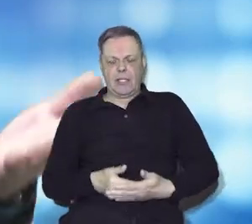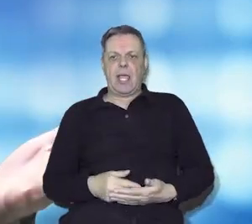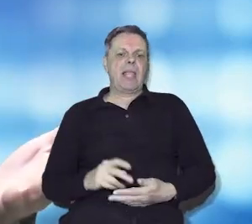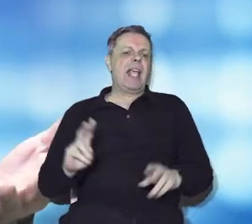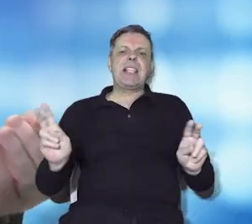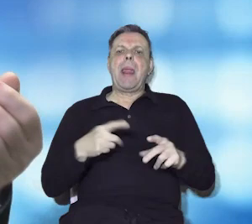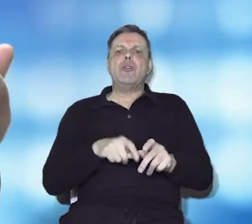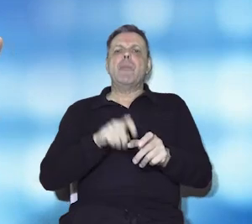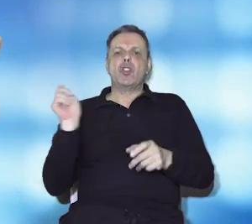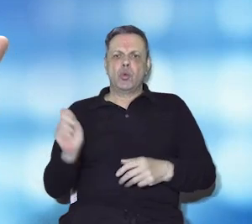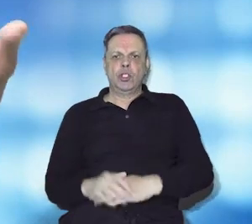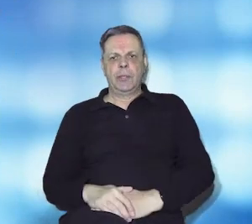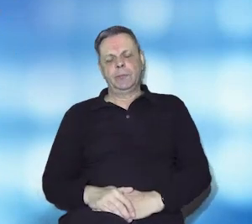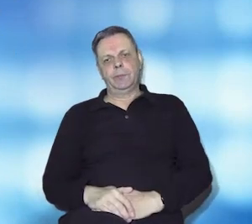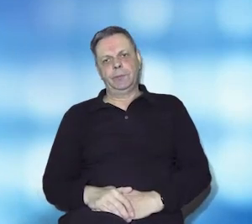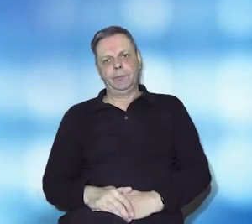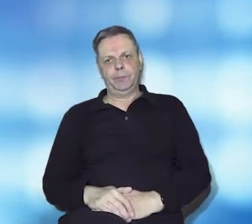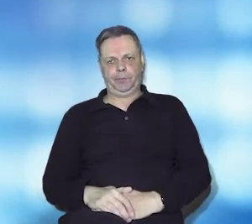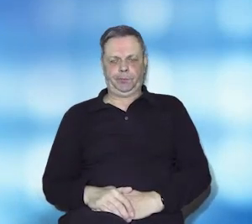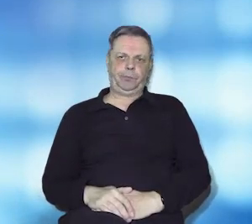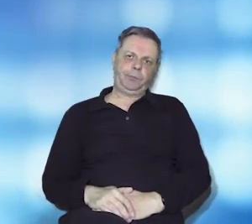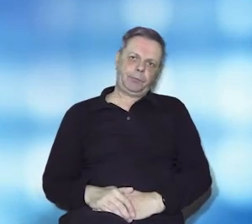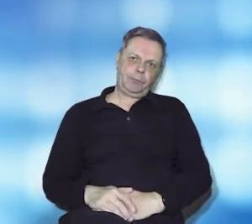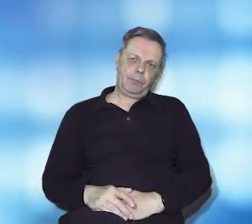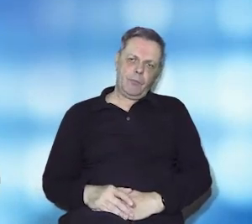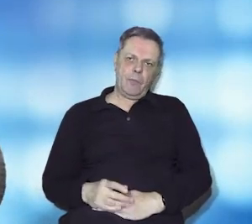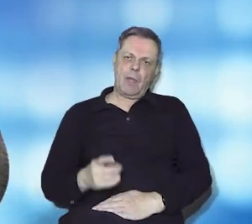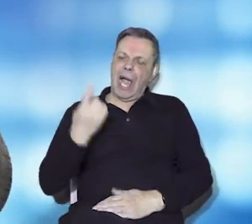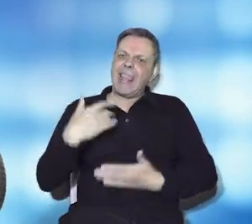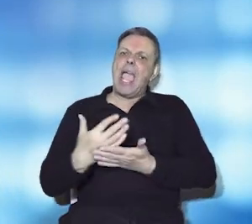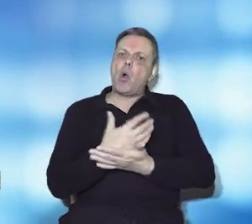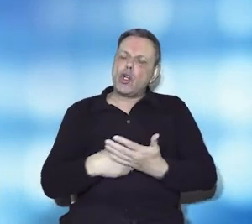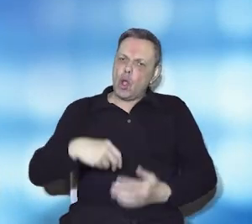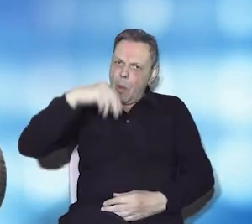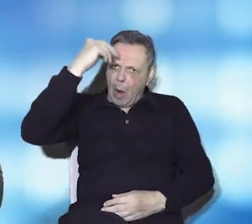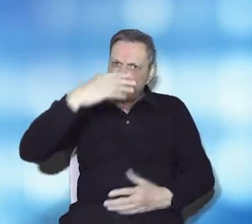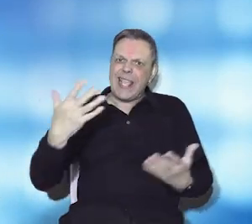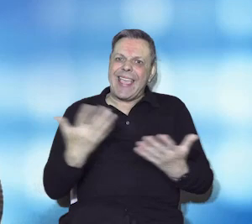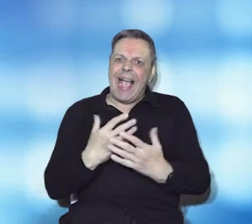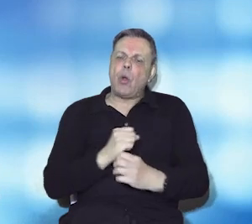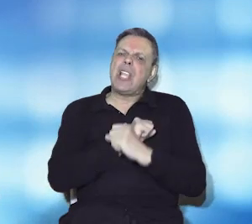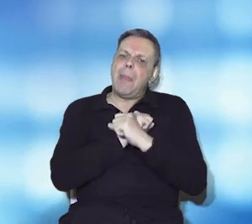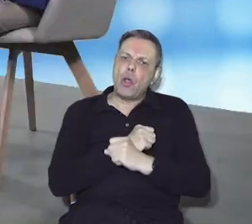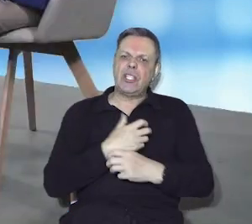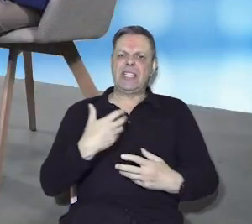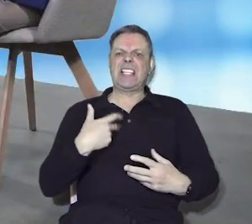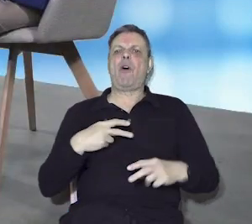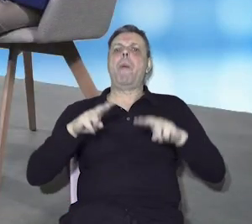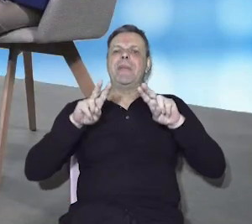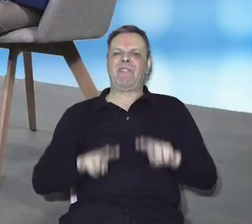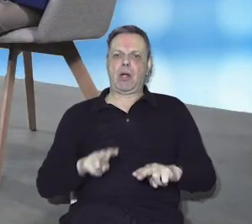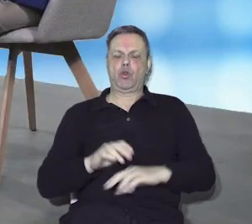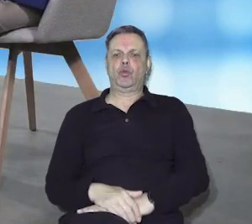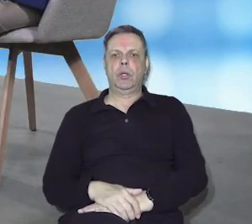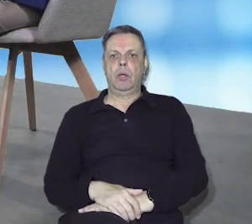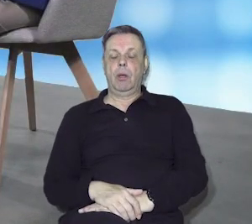možemo isključiti, ali se korisno je podučiti kako se nositi sa svojom stvarnošću.